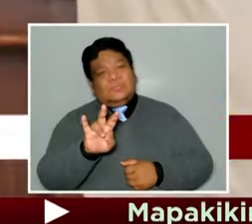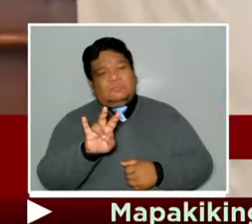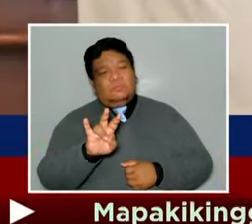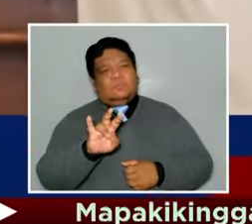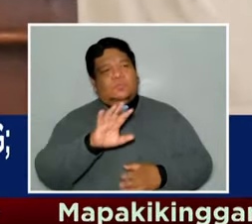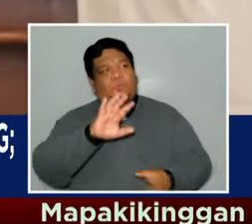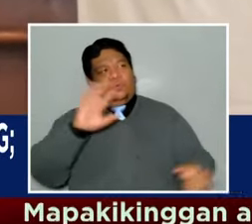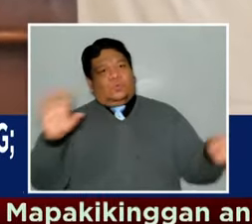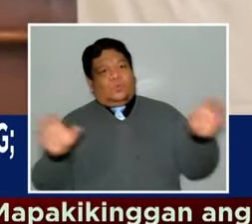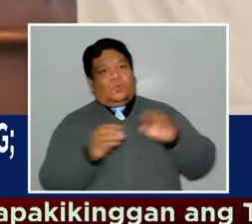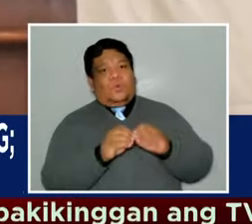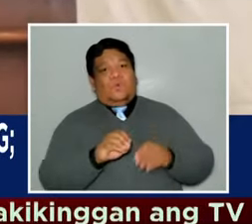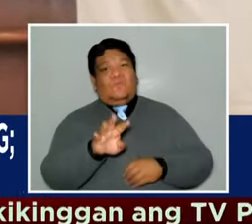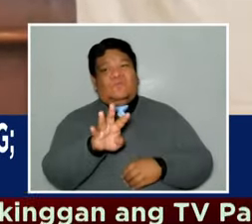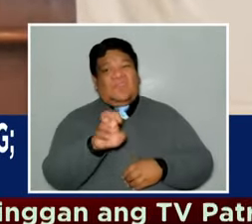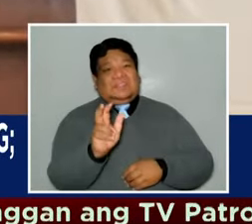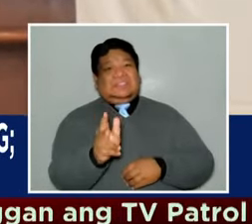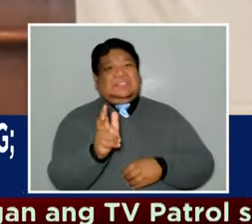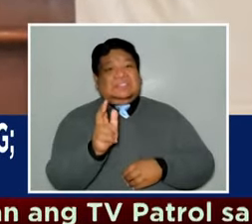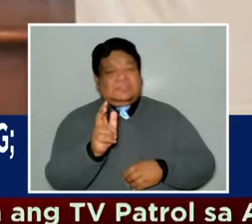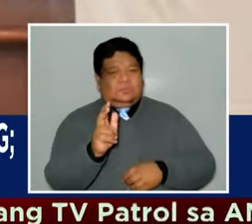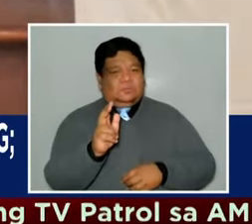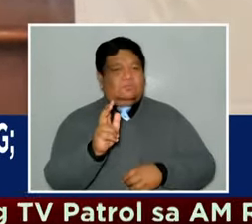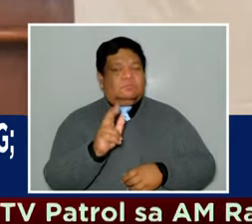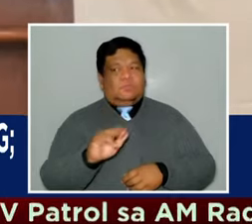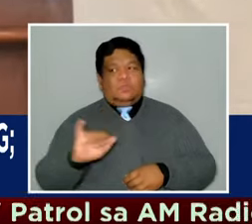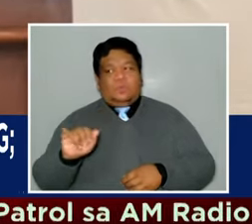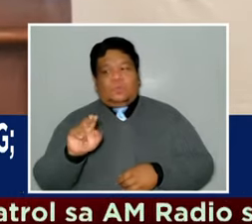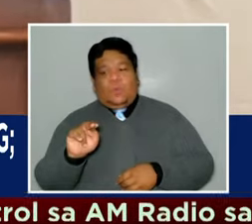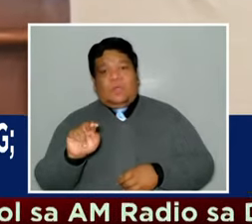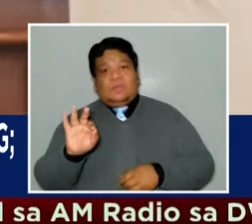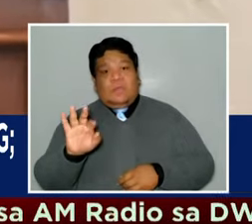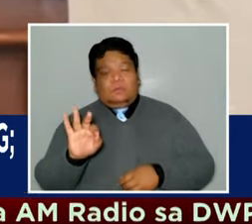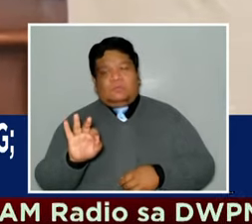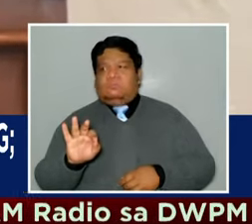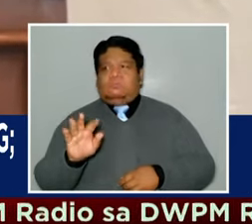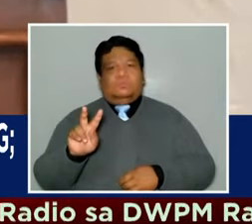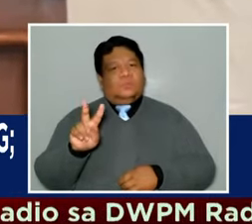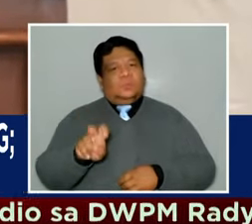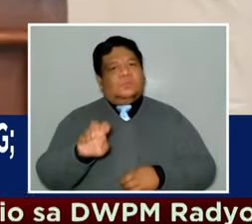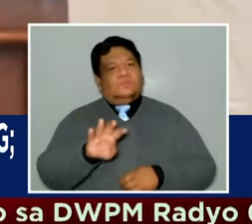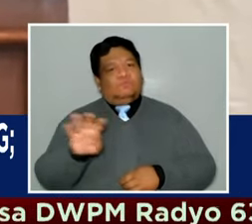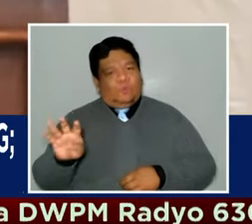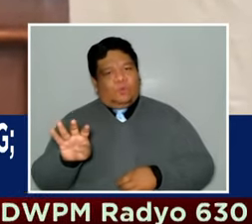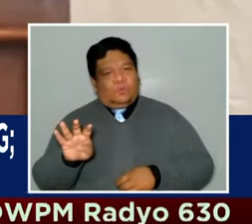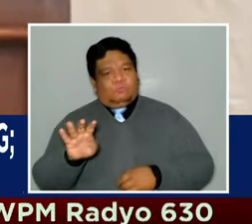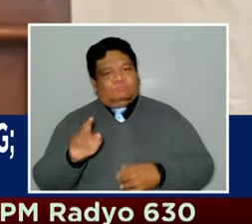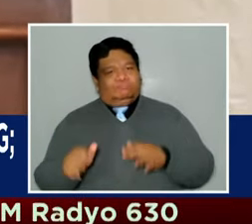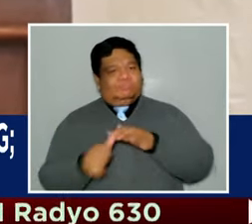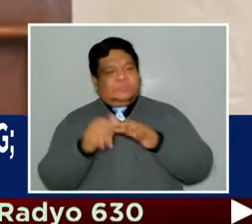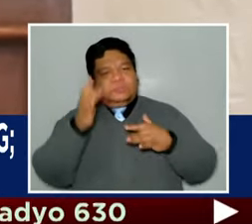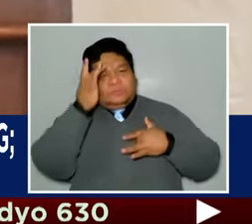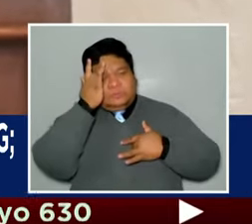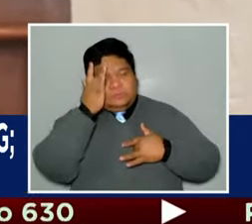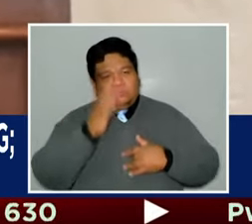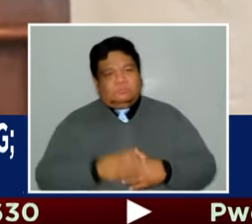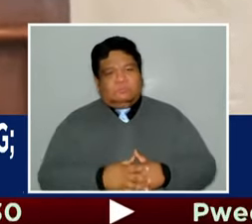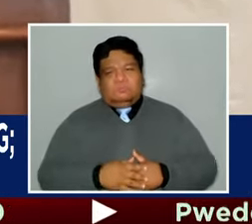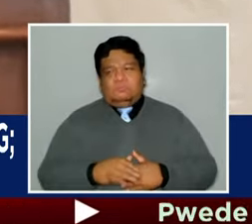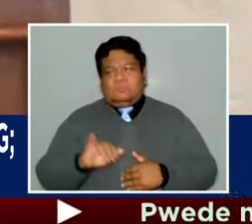day. January 9, we have 244 cases. January 10, we only have 61